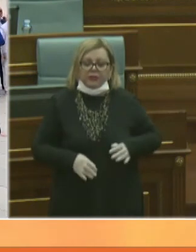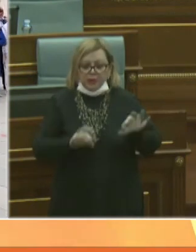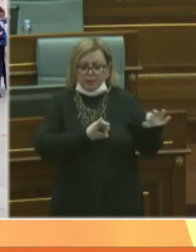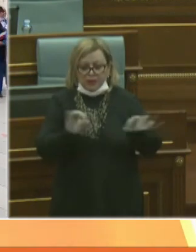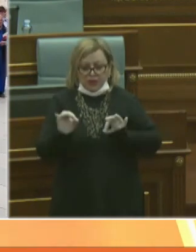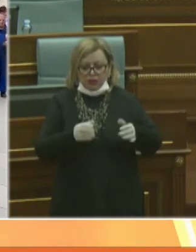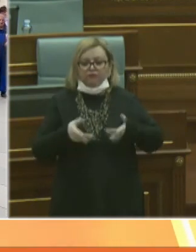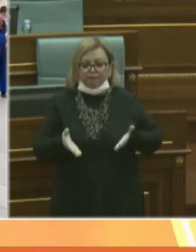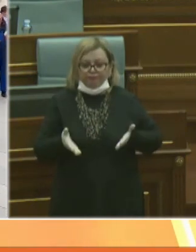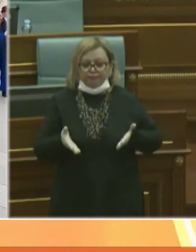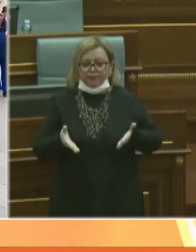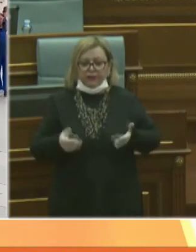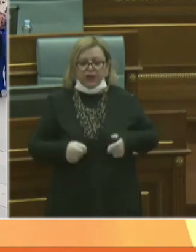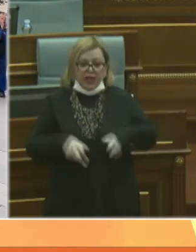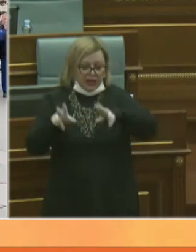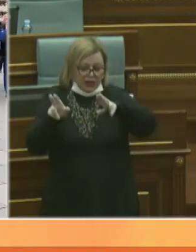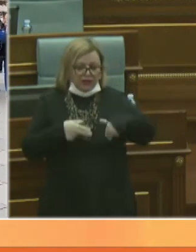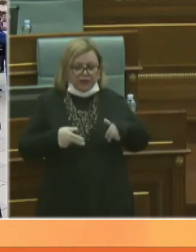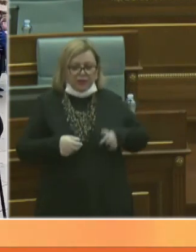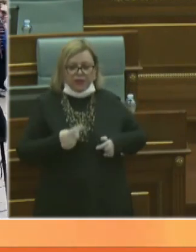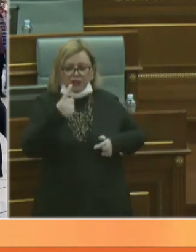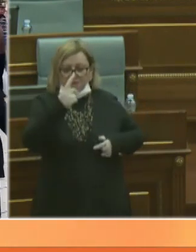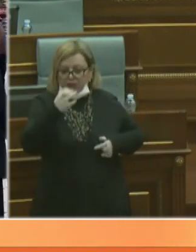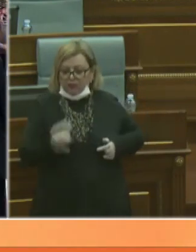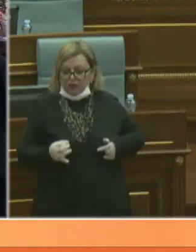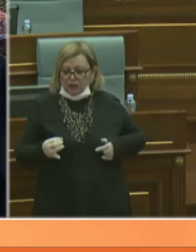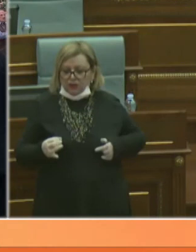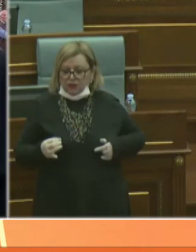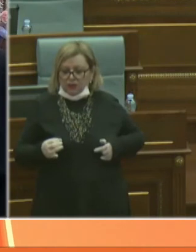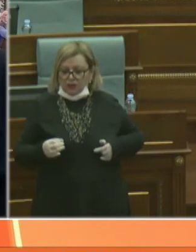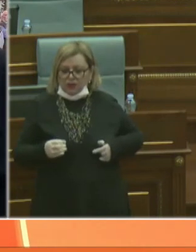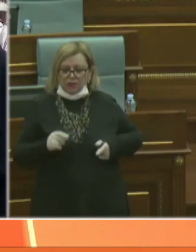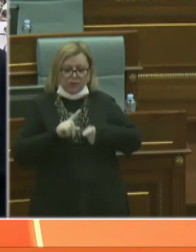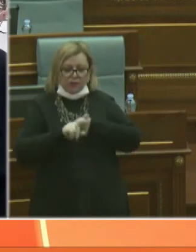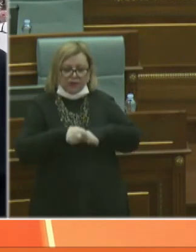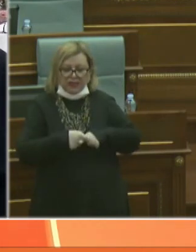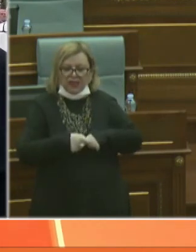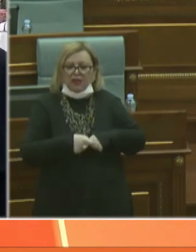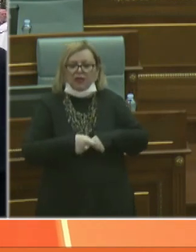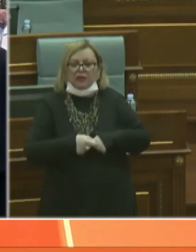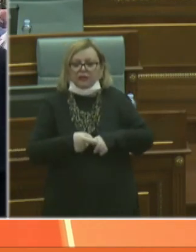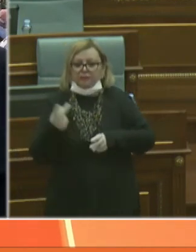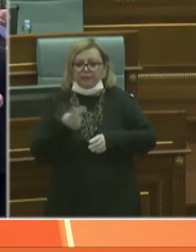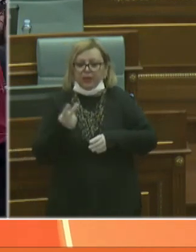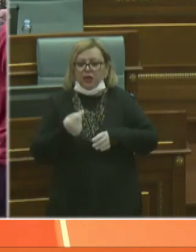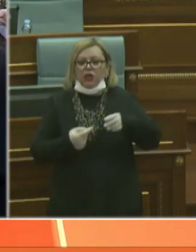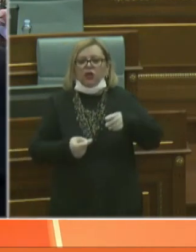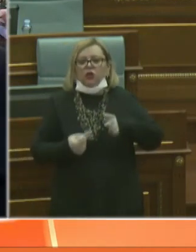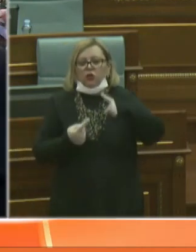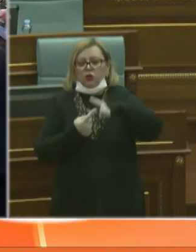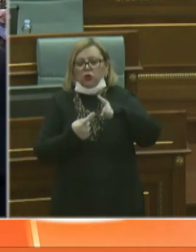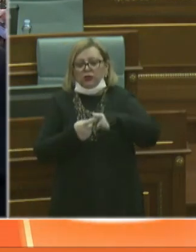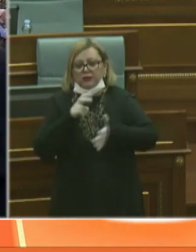planifikojmë kthimin e 1% të mjeteve të kursyera të trustit pensional për